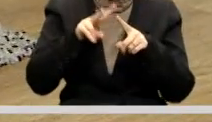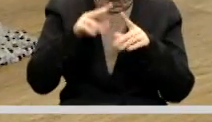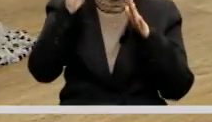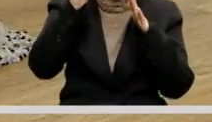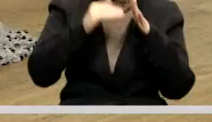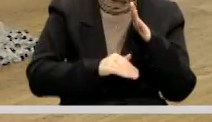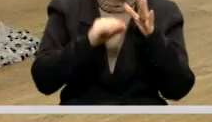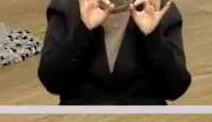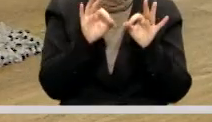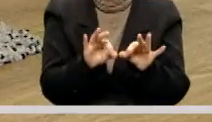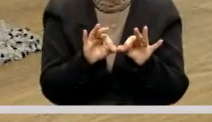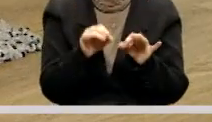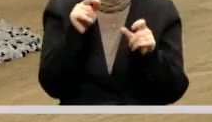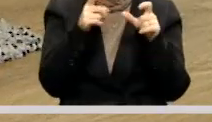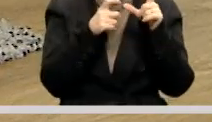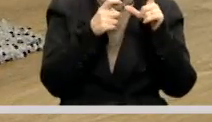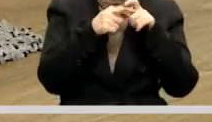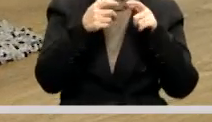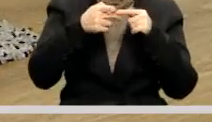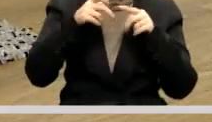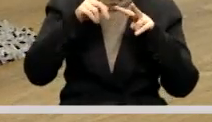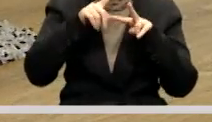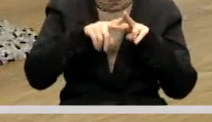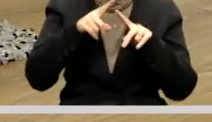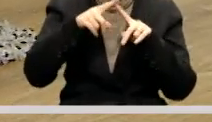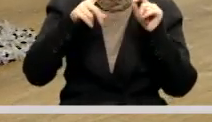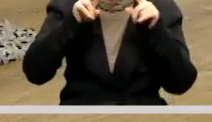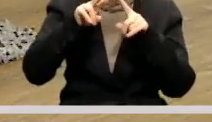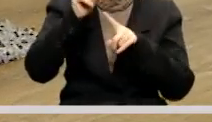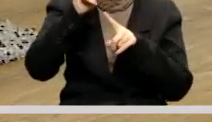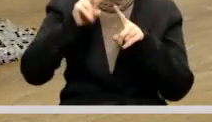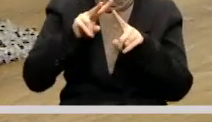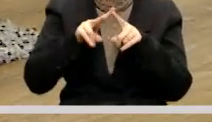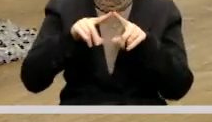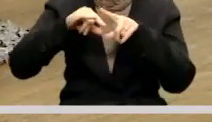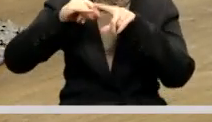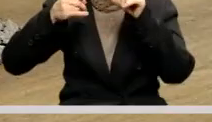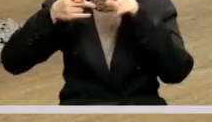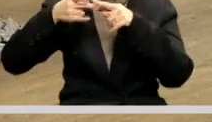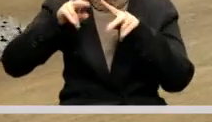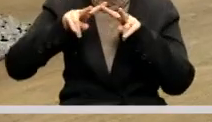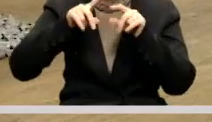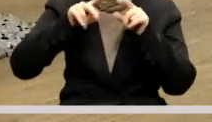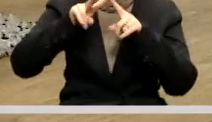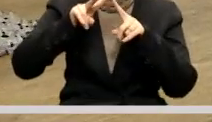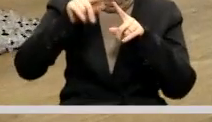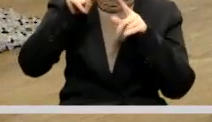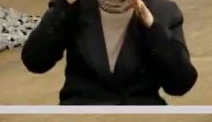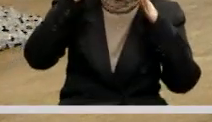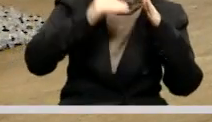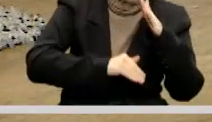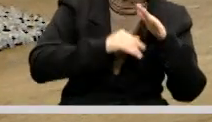biliyoruz. Serotonin azaldığında da özellikle kış mevsiminde karanlığa daha fazla, güneş ışığına daha az maruz kaldığımız